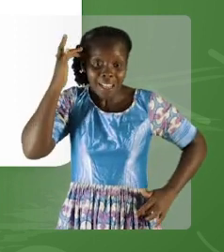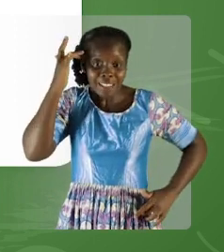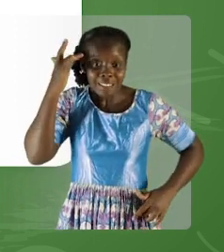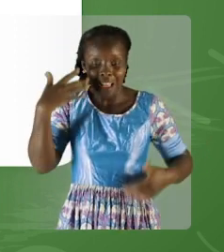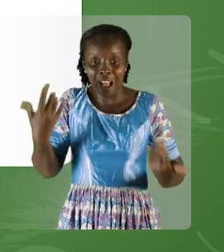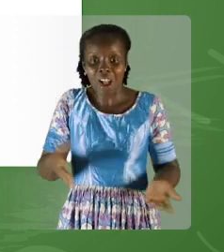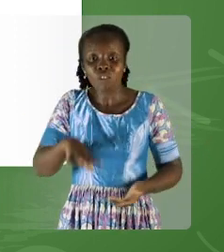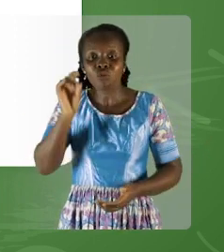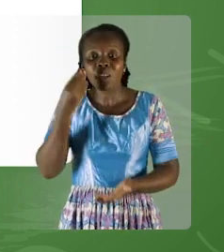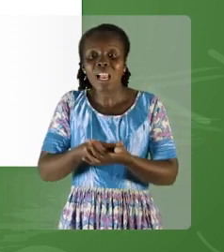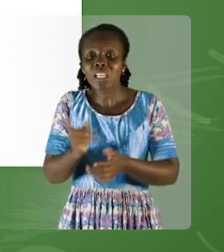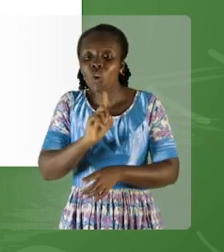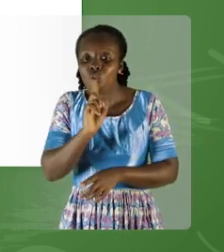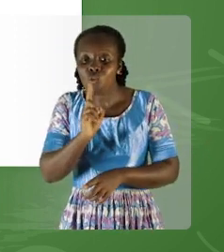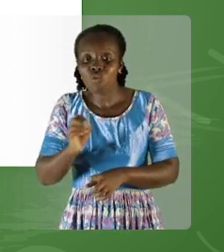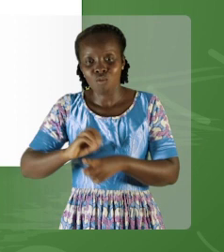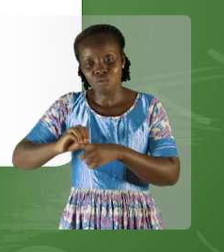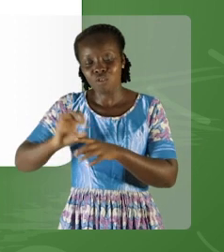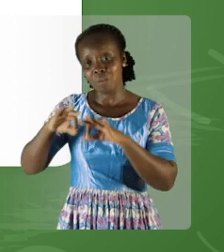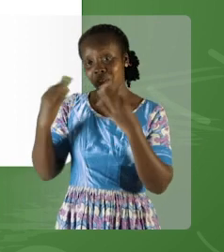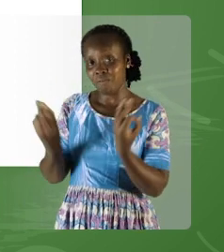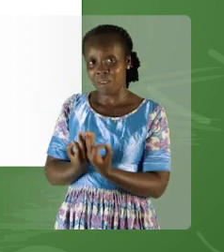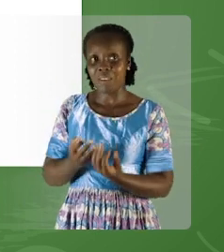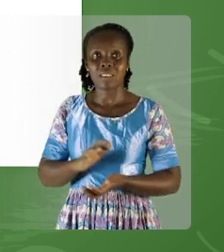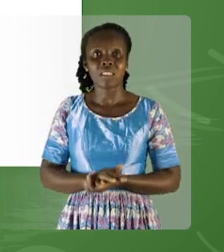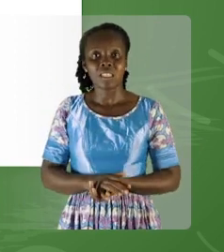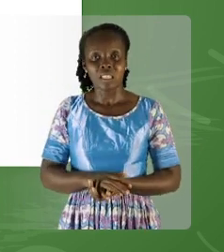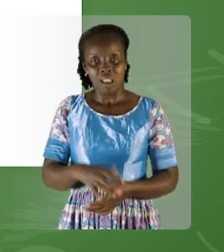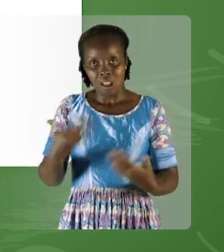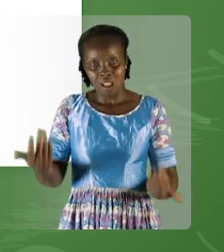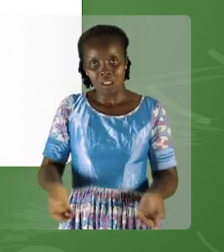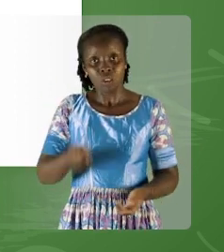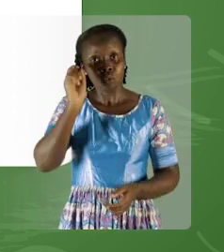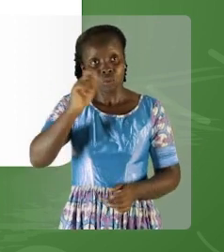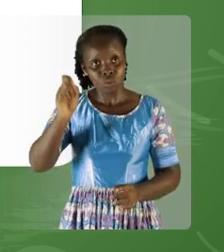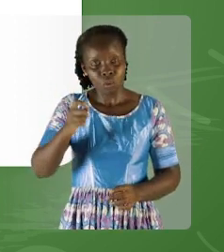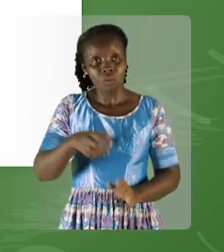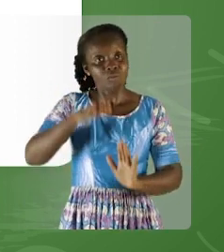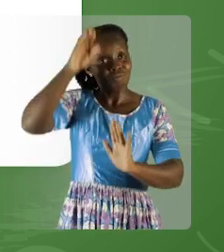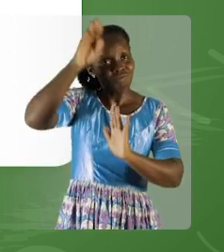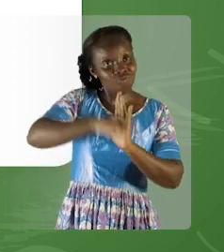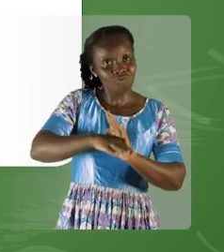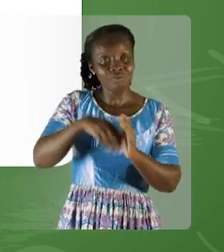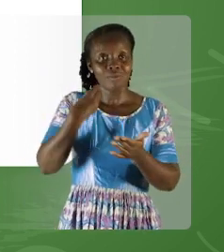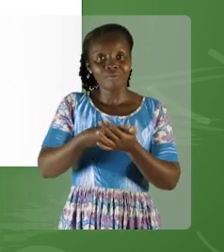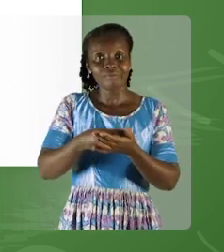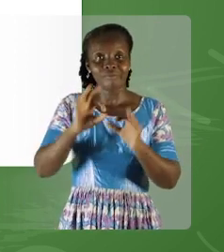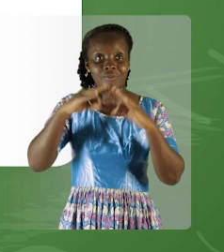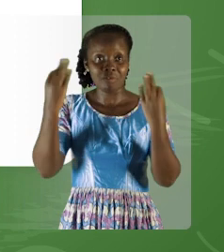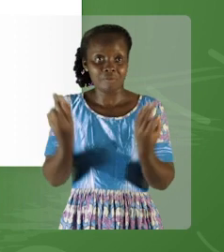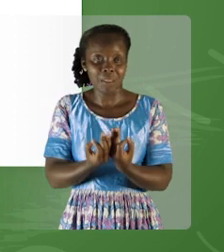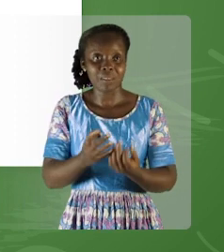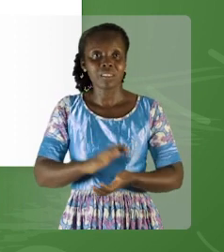peut plus apporter de quoi s'occuper de la famille. C'est pour cela qu'on parle de la réduction des revenus de